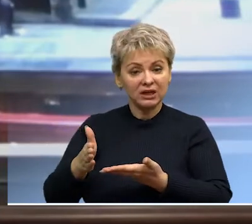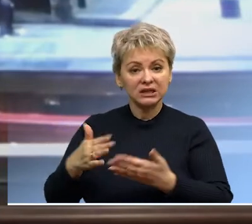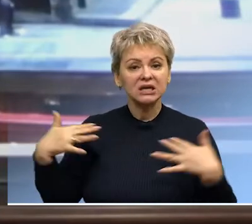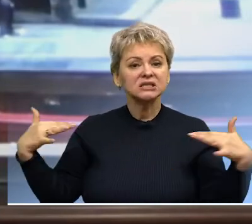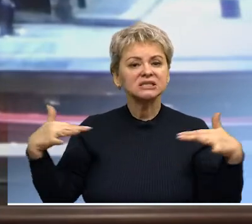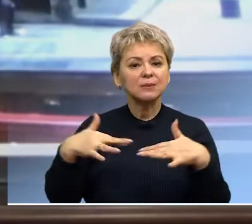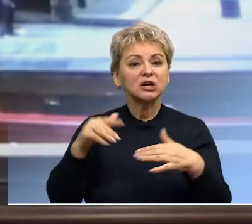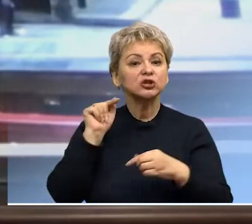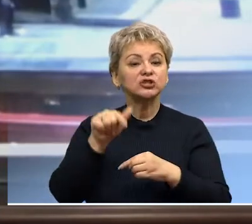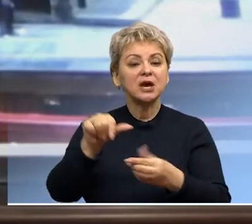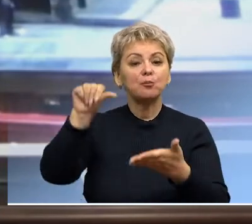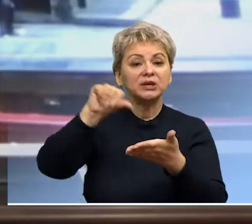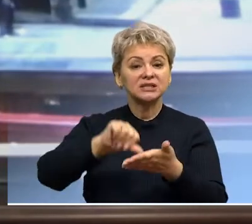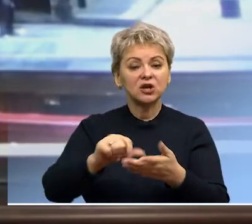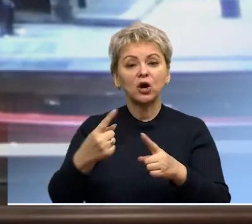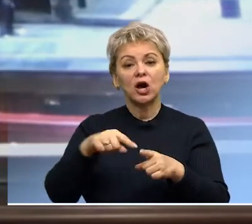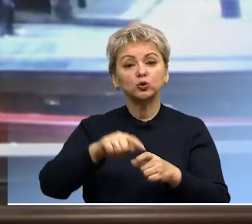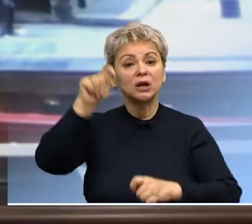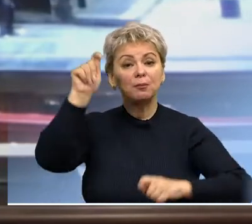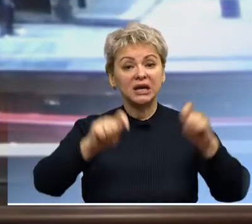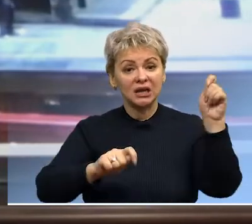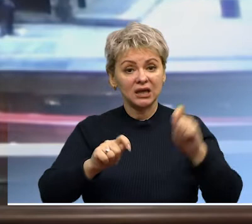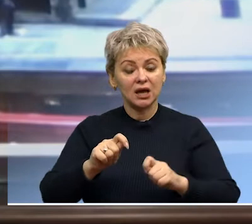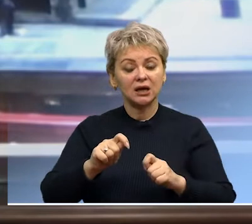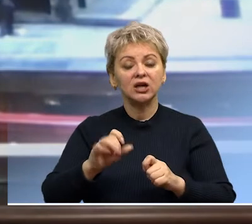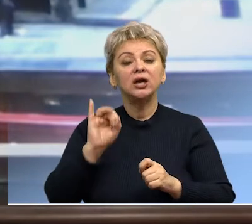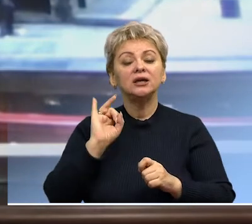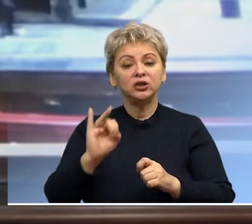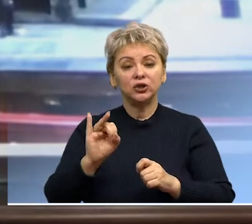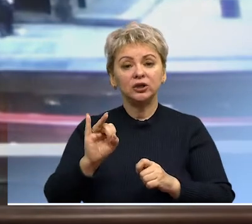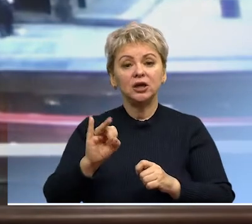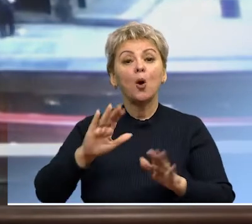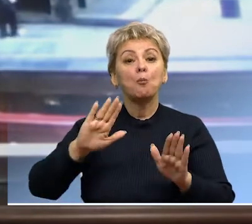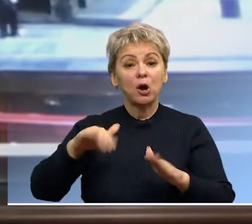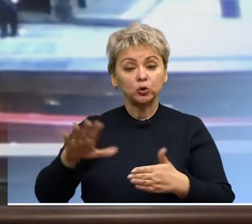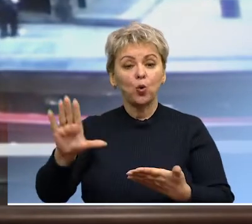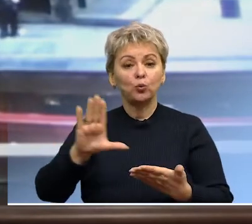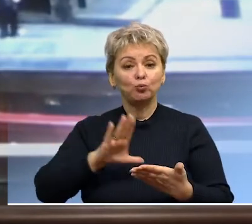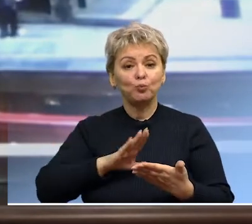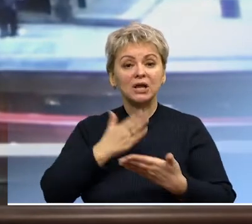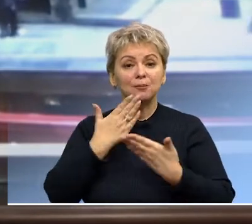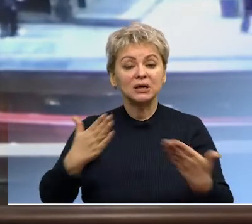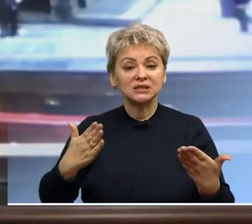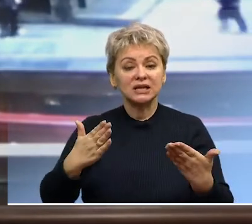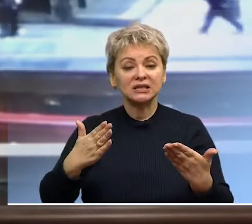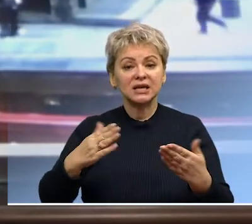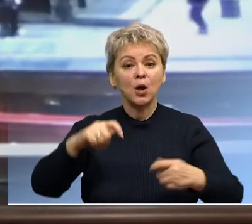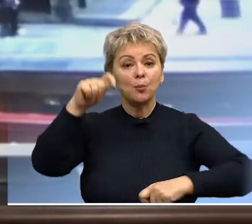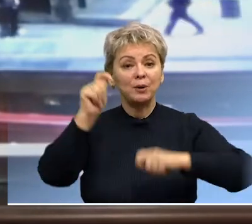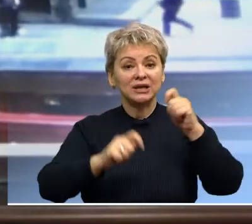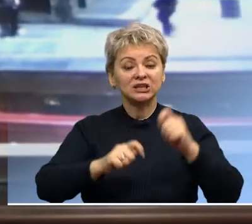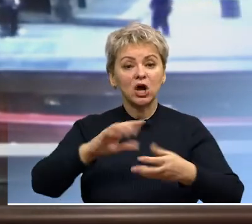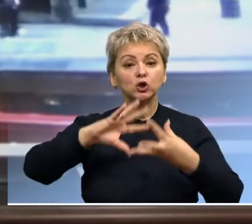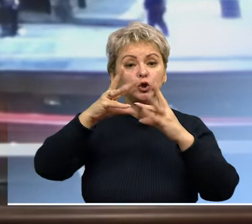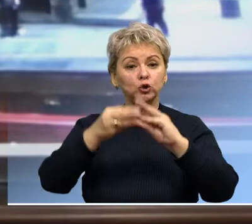направлениям собирались те представители, которые приехали. И потом был заключительный